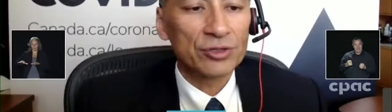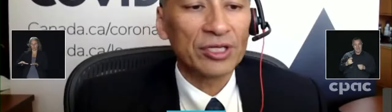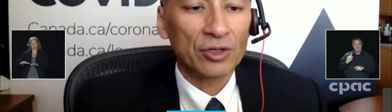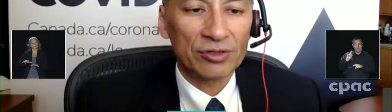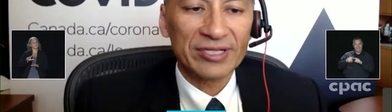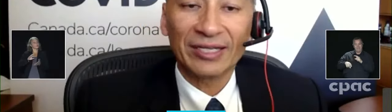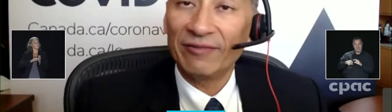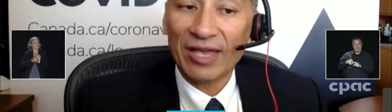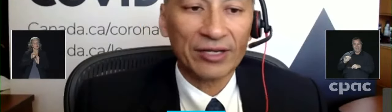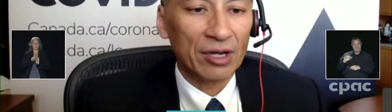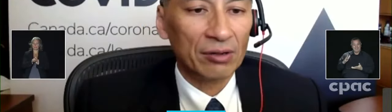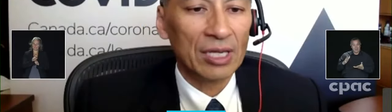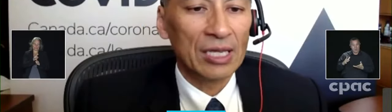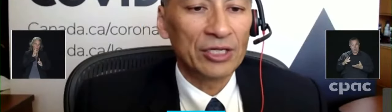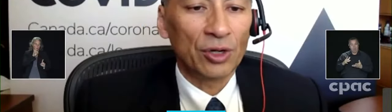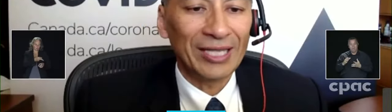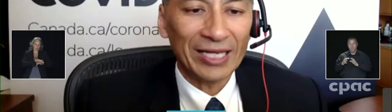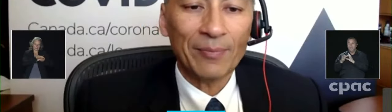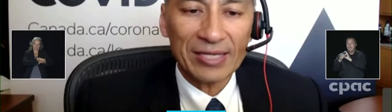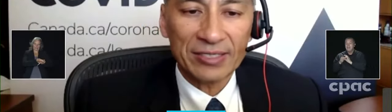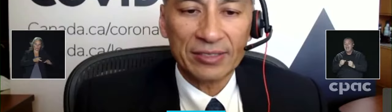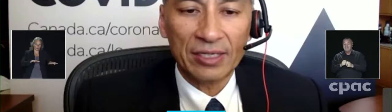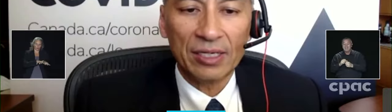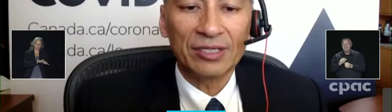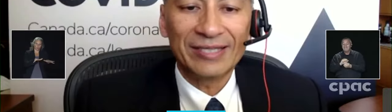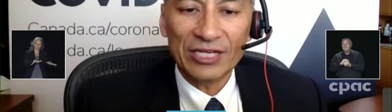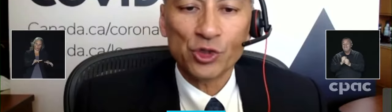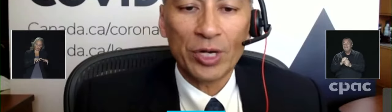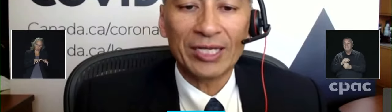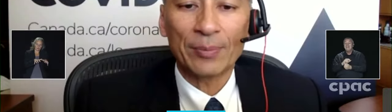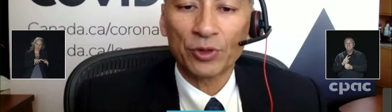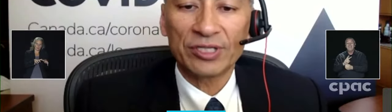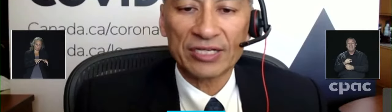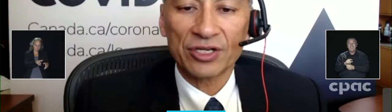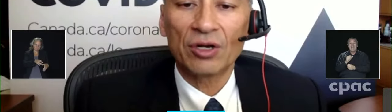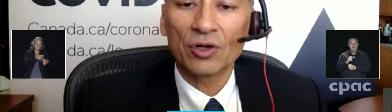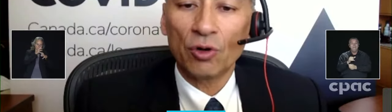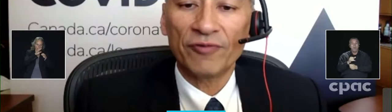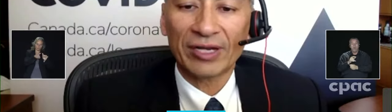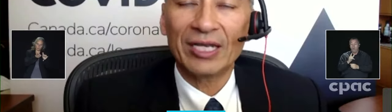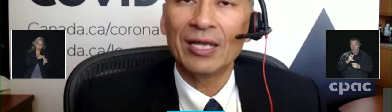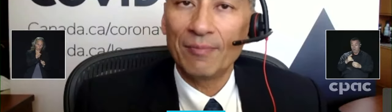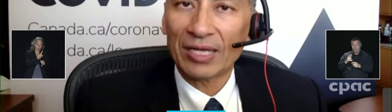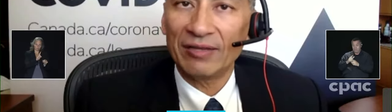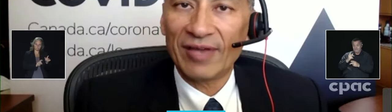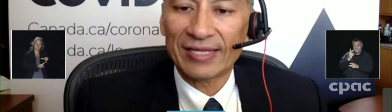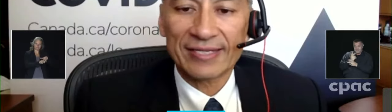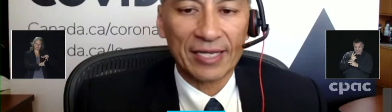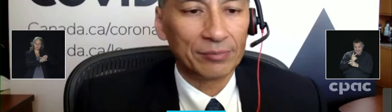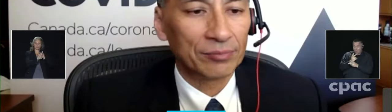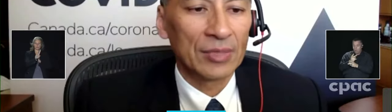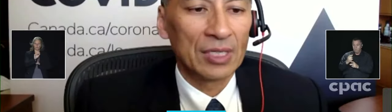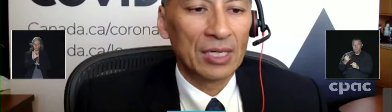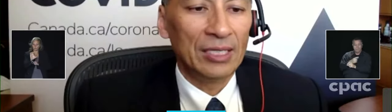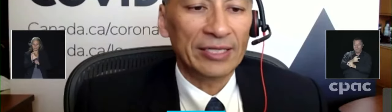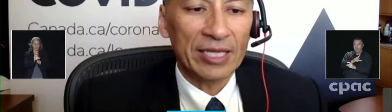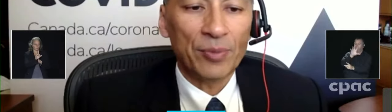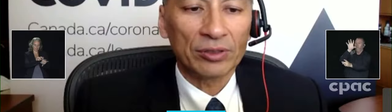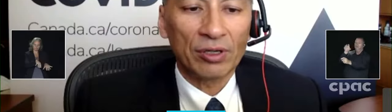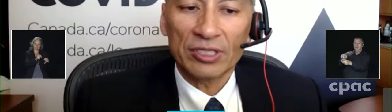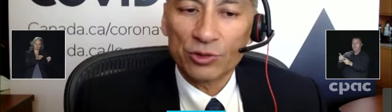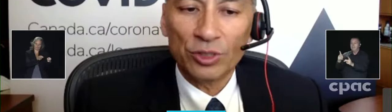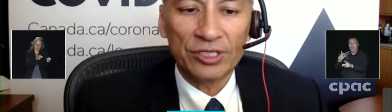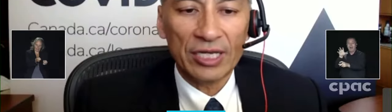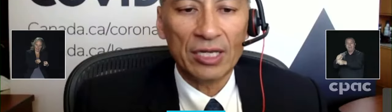particulier en ce qui concerne les variants qui ont la capacité de déjouer la protection conférée par les vaccins. Il